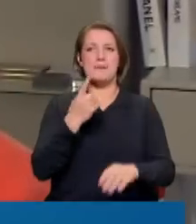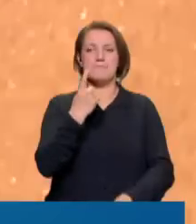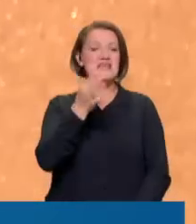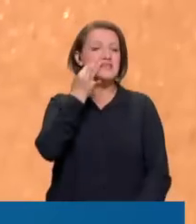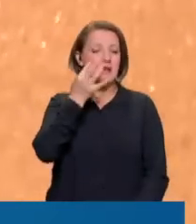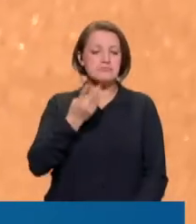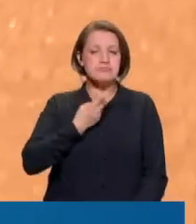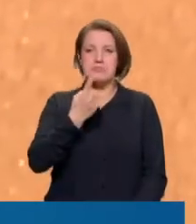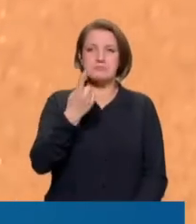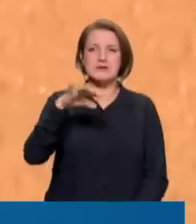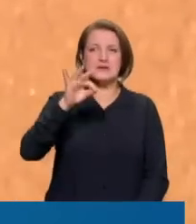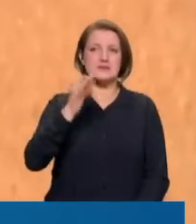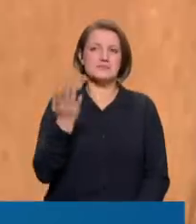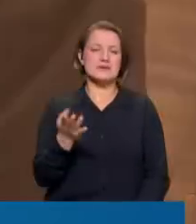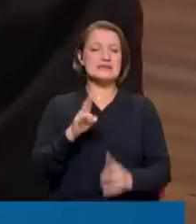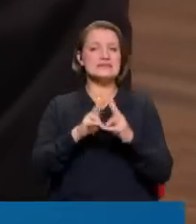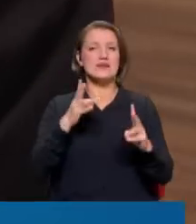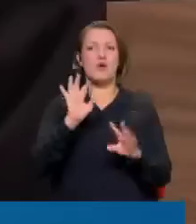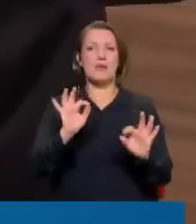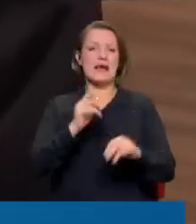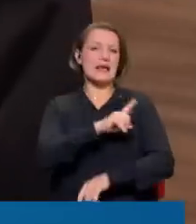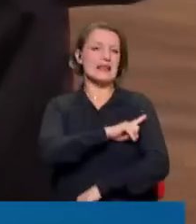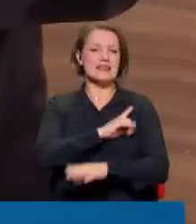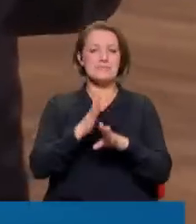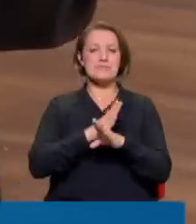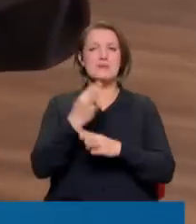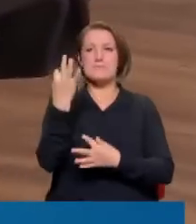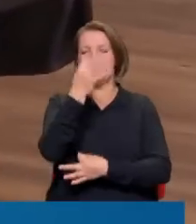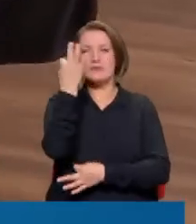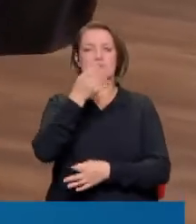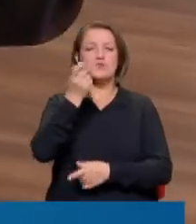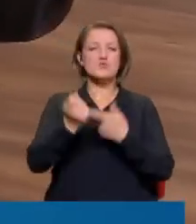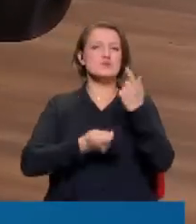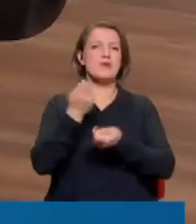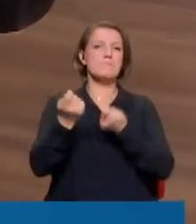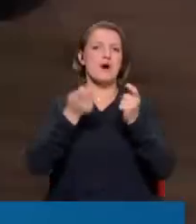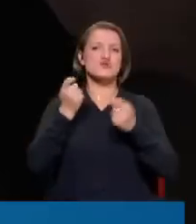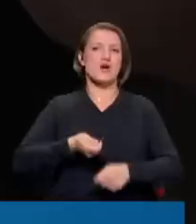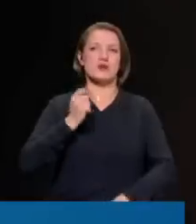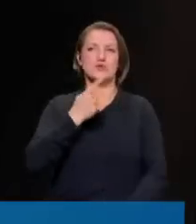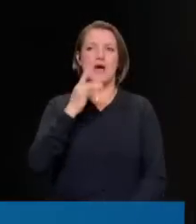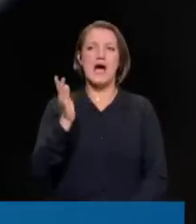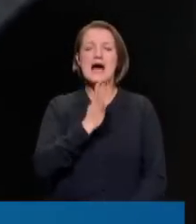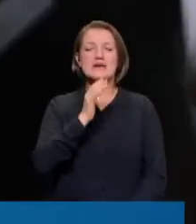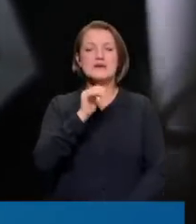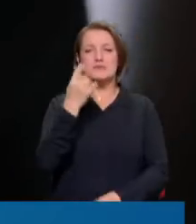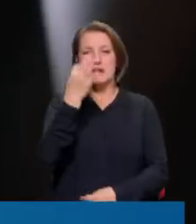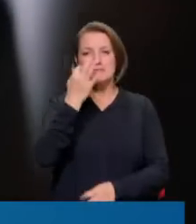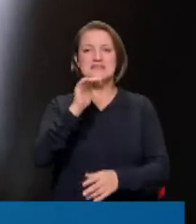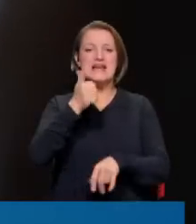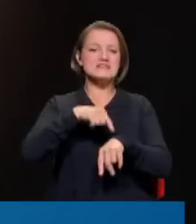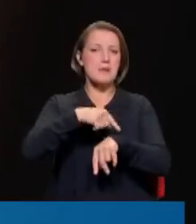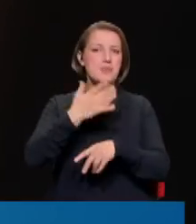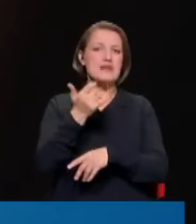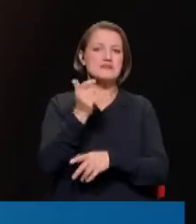cildim var formül basit ama sıralama önemli bir de kaliteli makyaj ürünleri kullanmak şart diyor işin uzmanları hangi ürün ne zaman ve nasıl